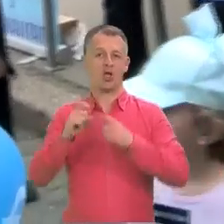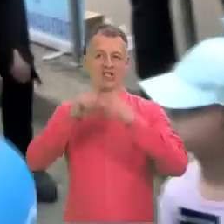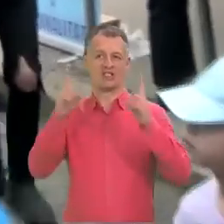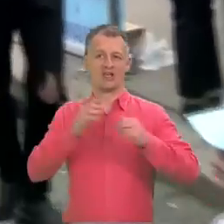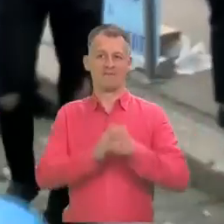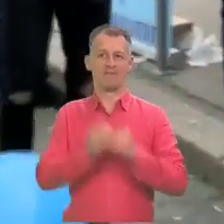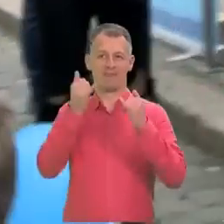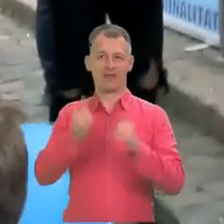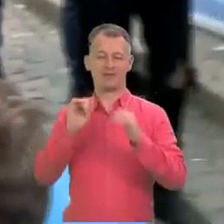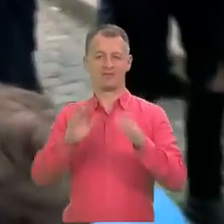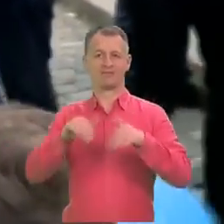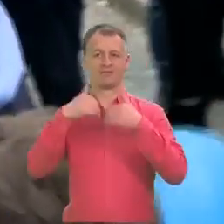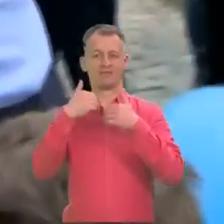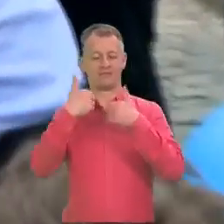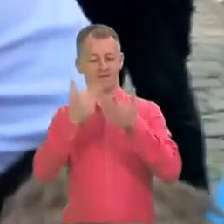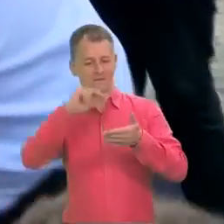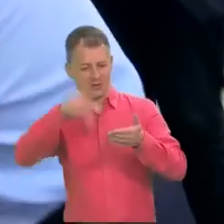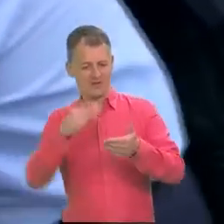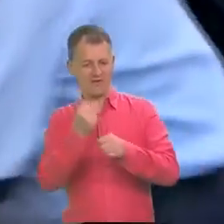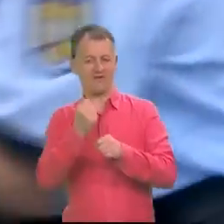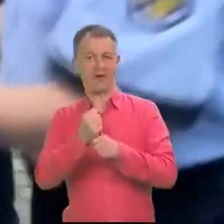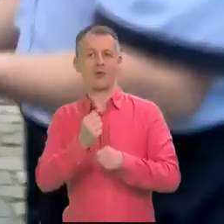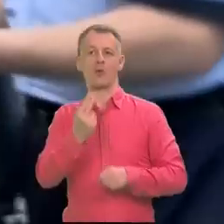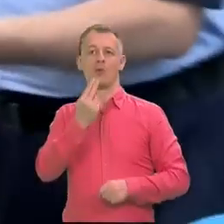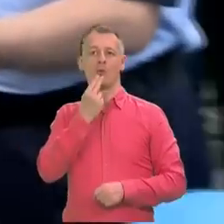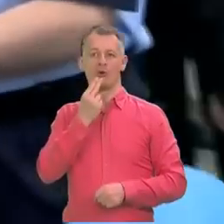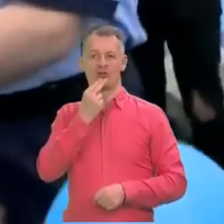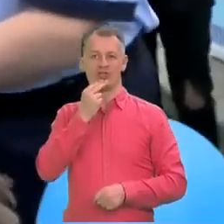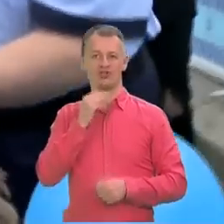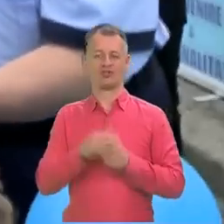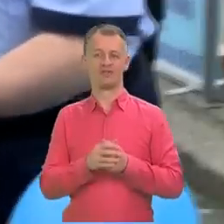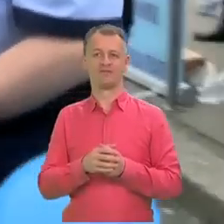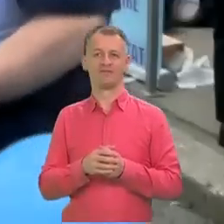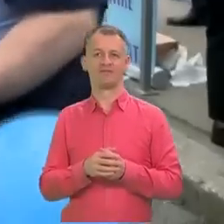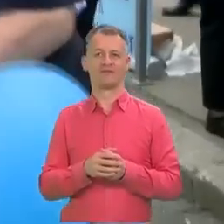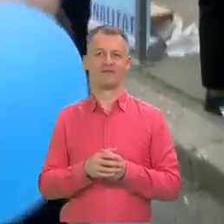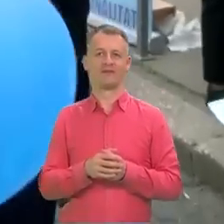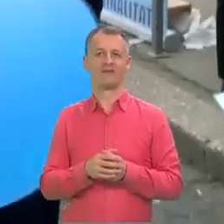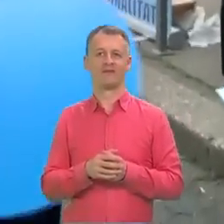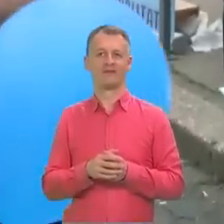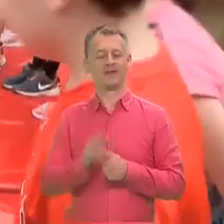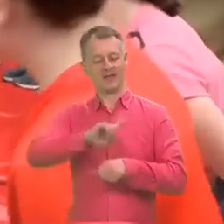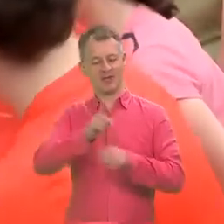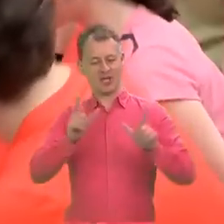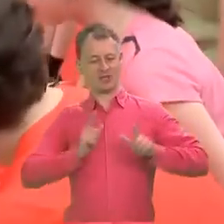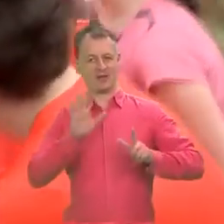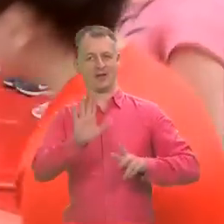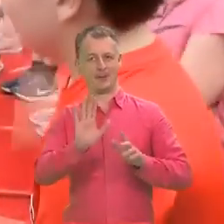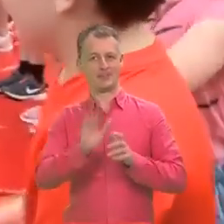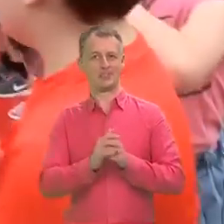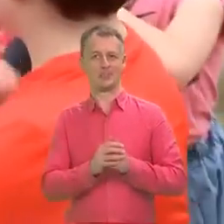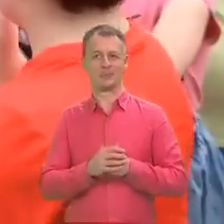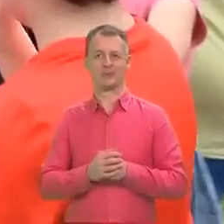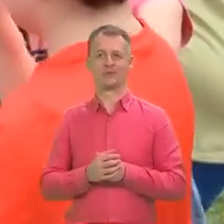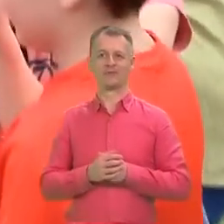Astăzi dați-mi voie să vă fac polițist junior din partea Inspectoratului General al Poliției Române și pe celălalt mic, imediat. Poliție de